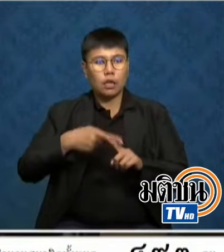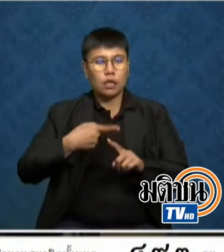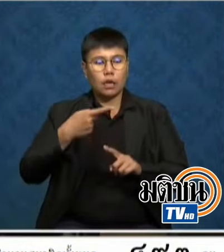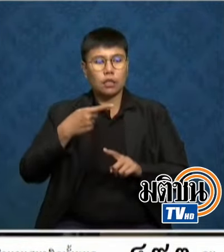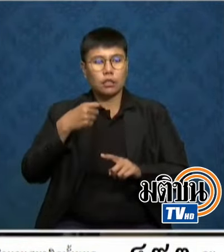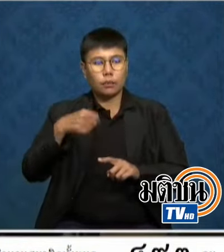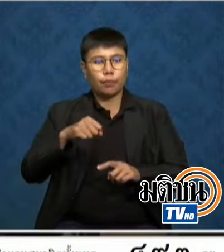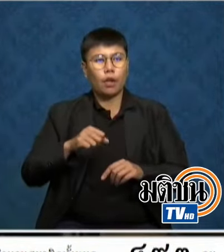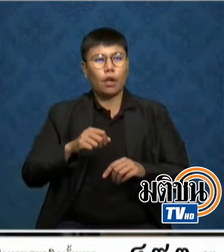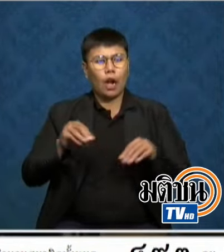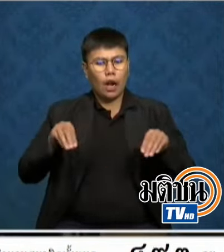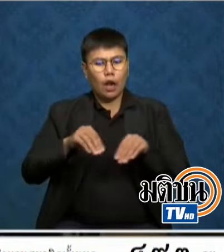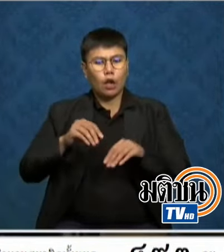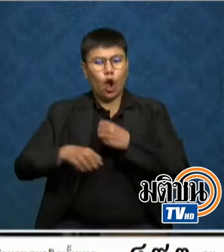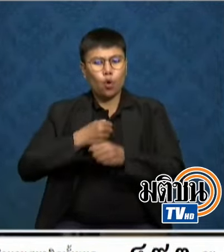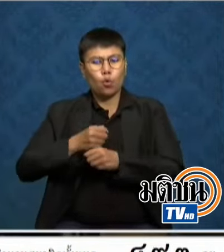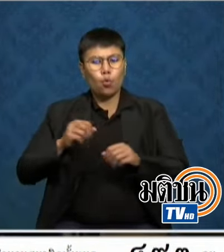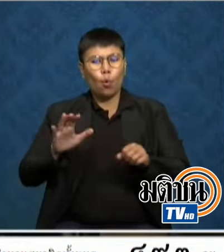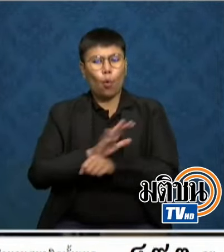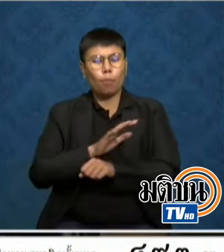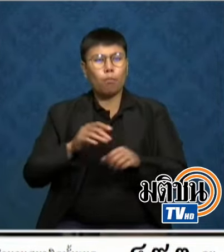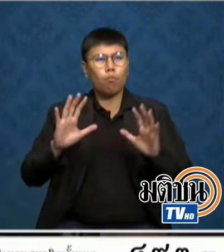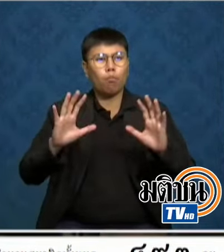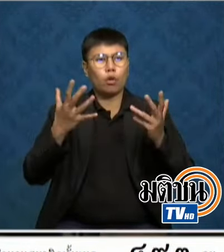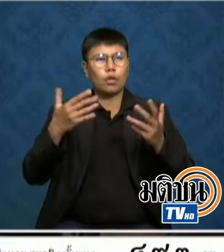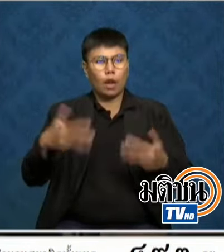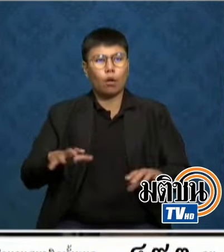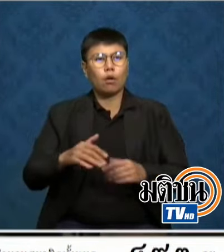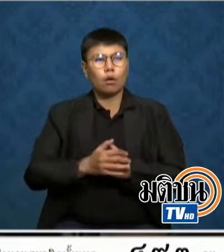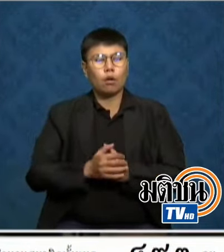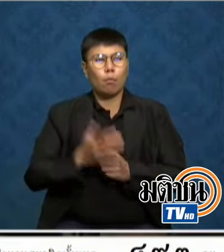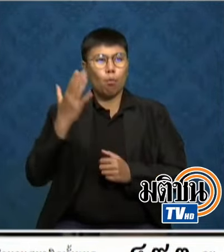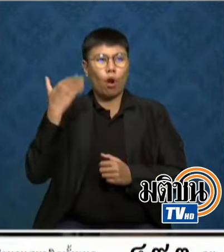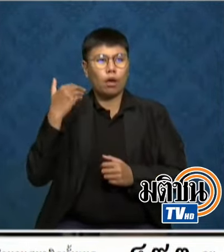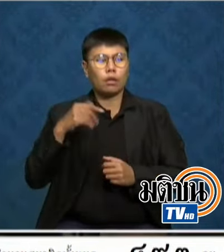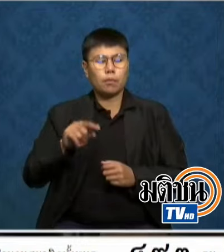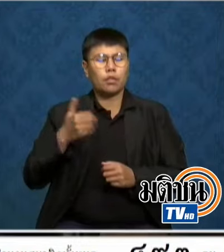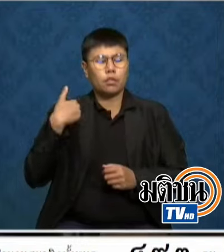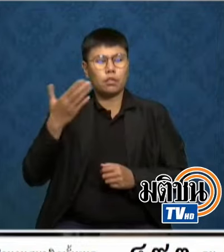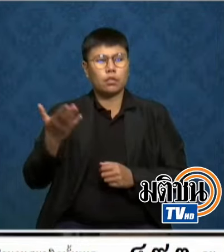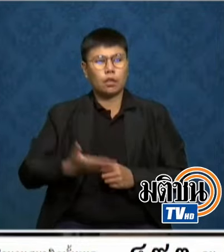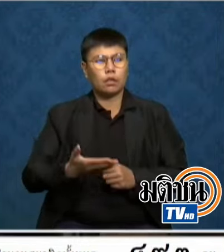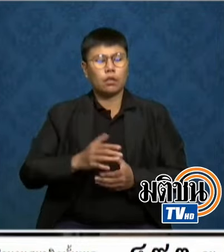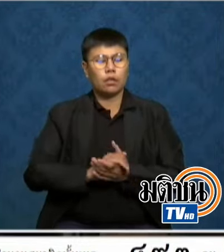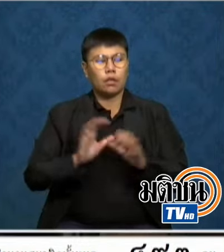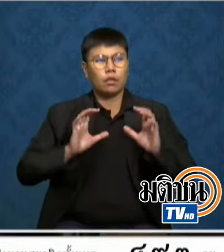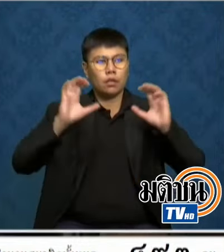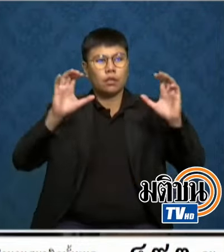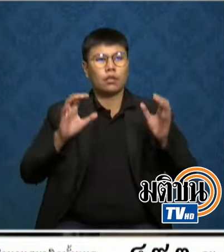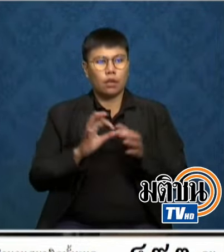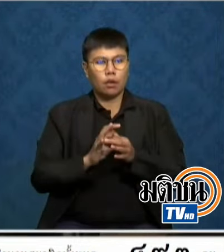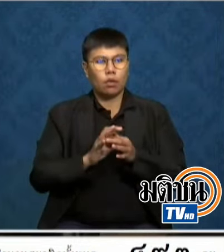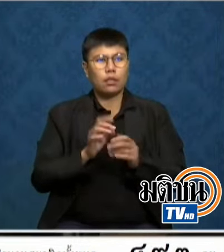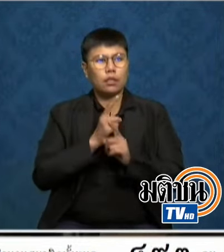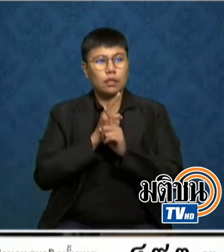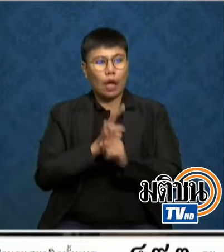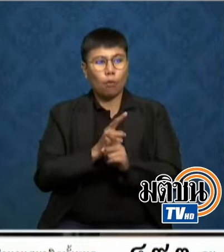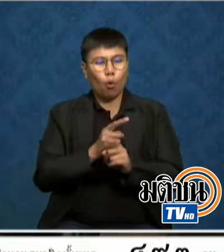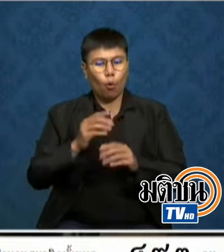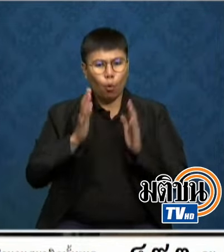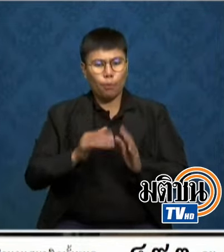15วันเมื่อวานนี้คณะกรรมการการกฎหมายการยุติธรรมและสิทธิมนุษยชนได้เชิญส่วนราชการที่เกี่ยวข้องว่าตามจำเลยไปถึงไหน